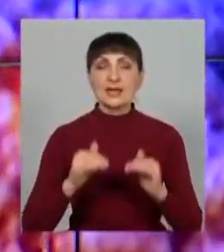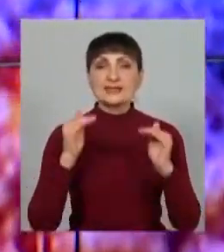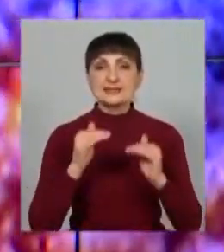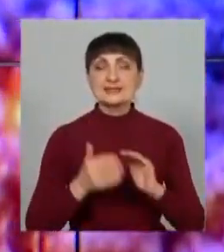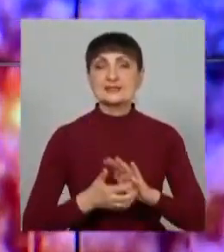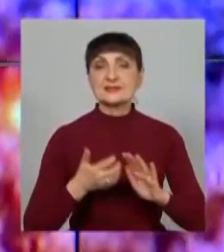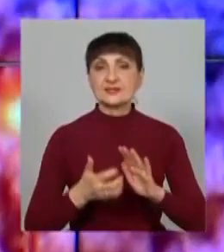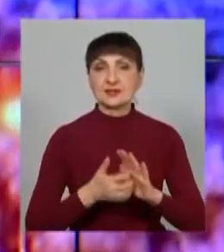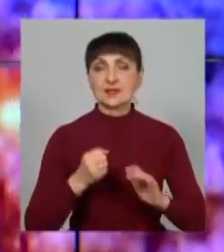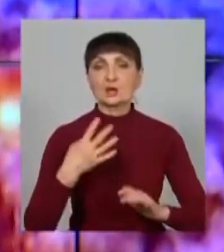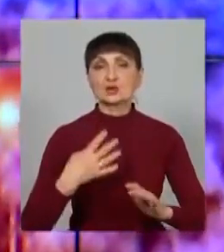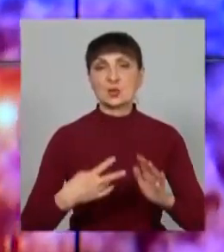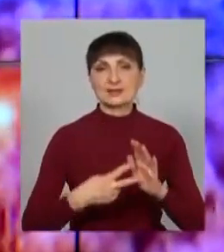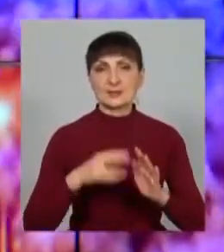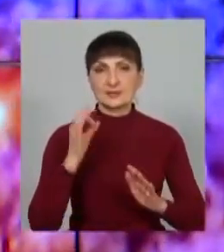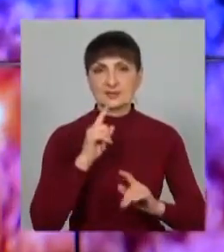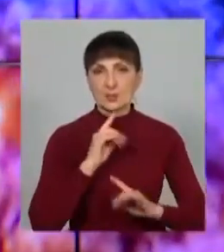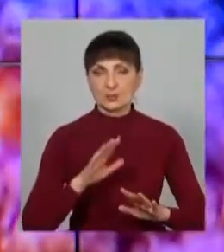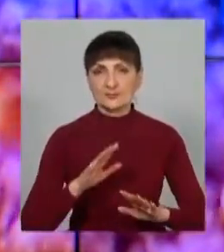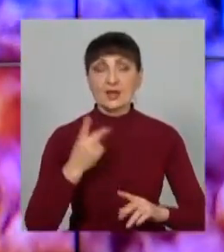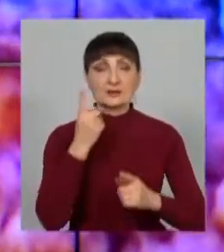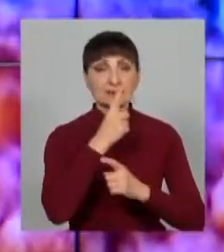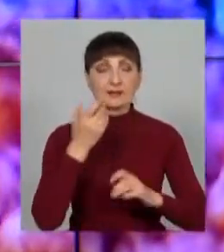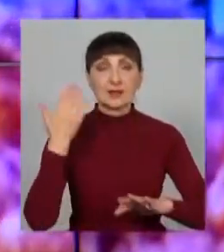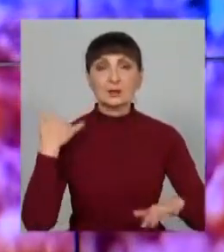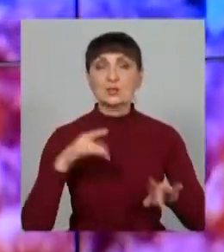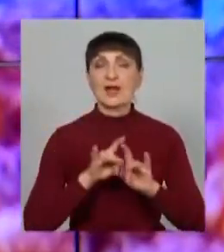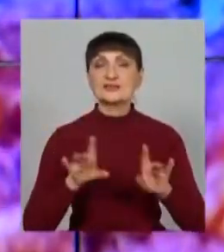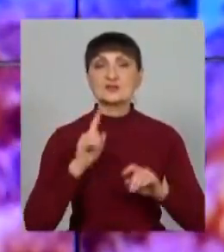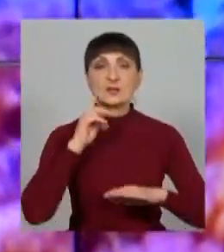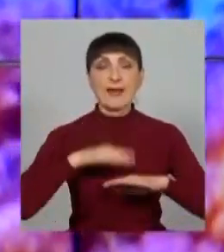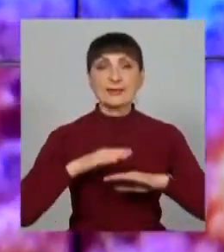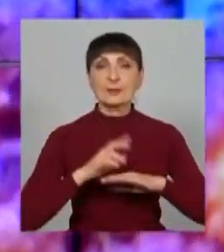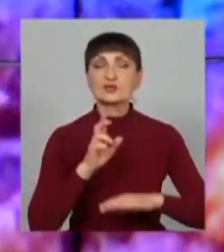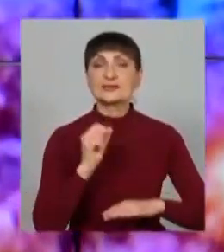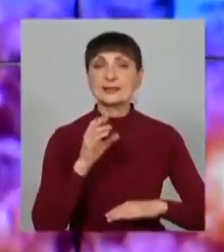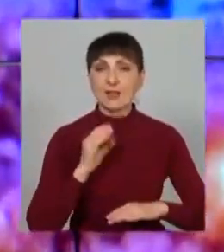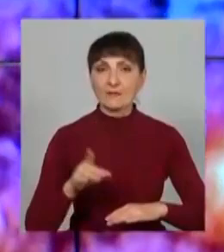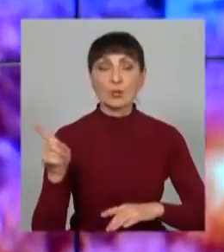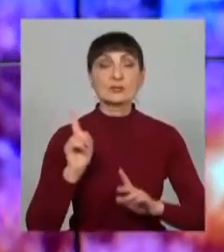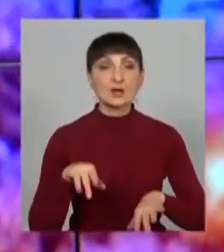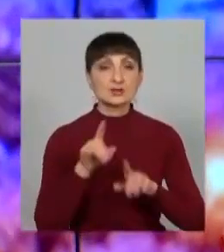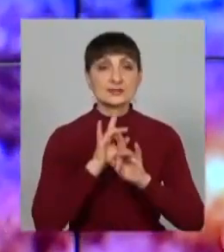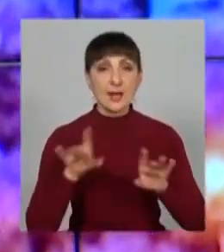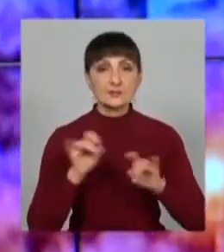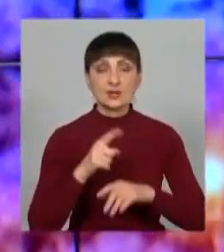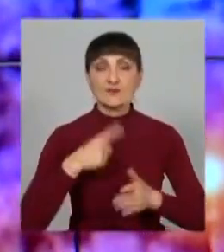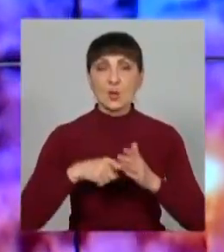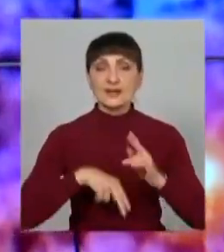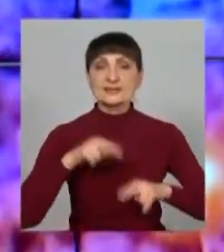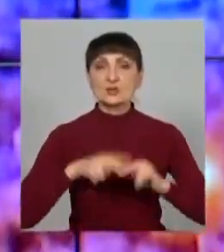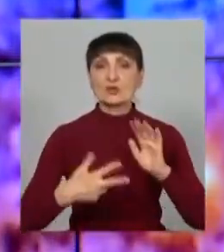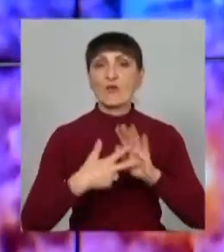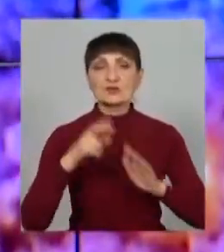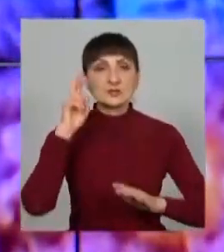их дефицит на 47%. Такие данные накануне озвучил аким Бакыджанов Сагынтаев. Он также сообщил, что в городе строят еще